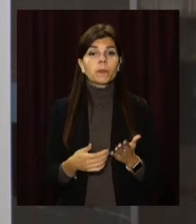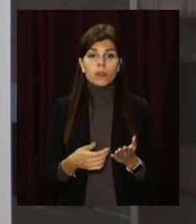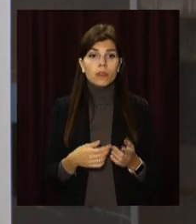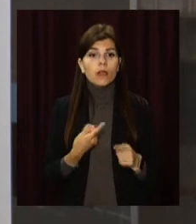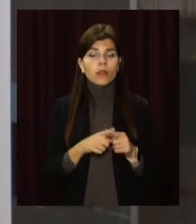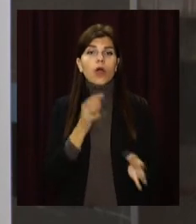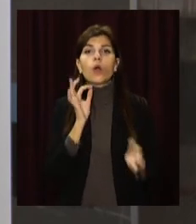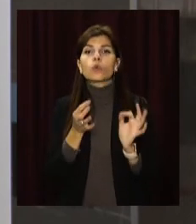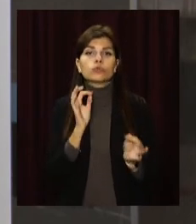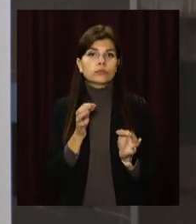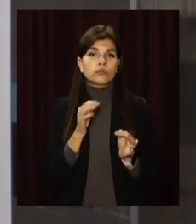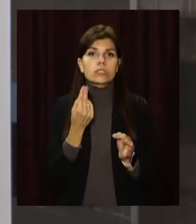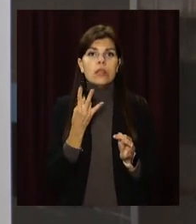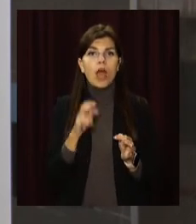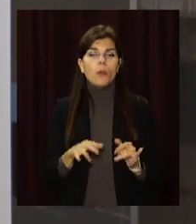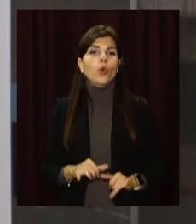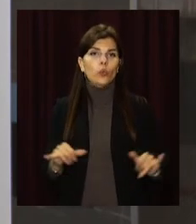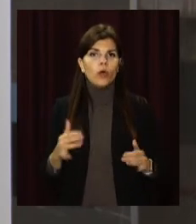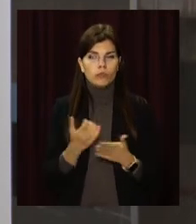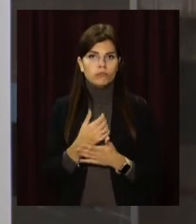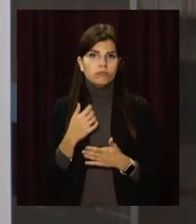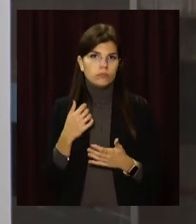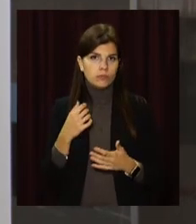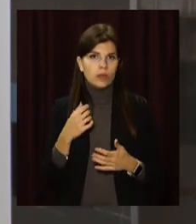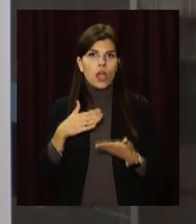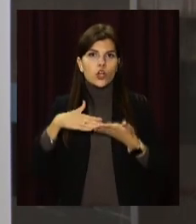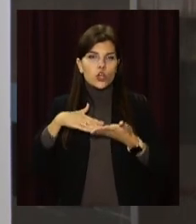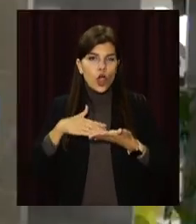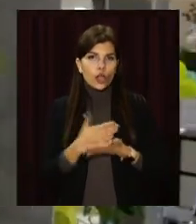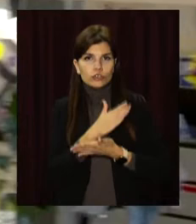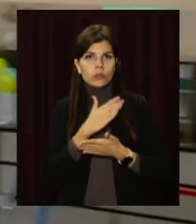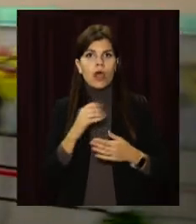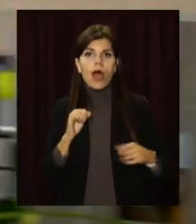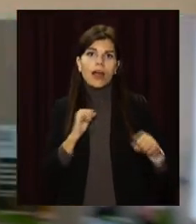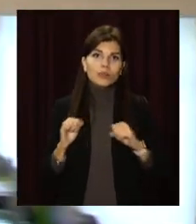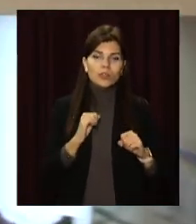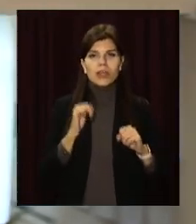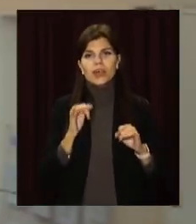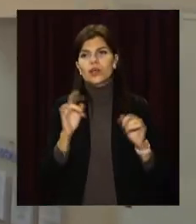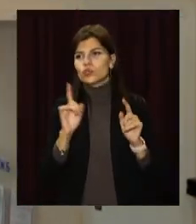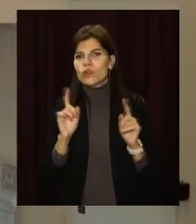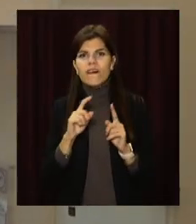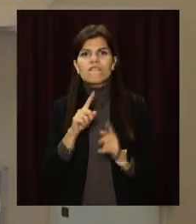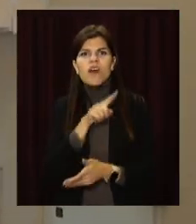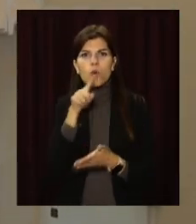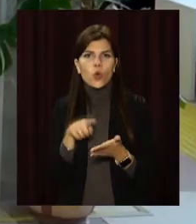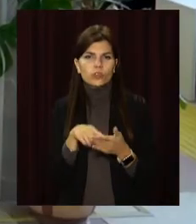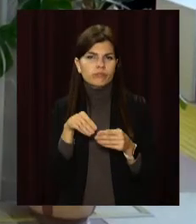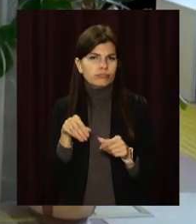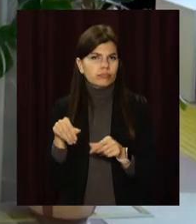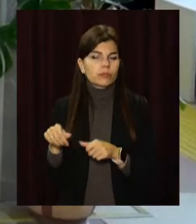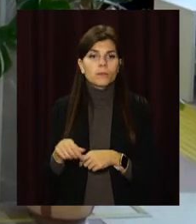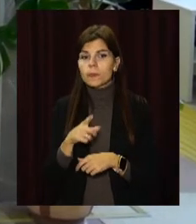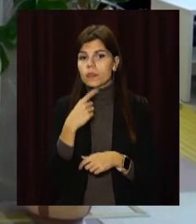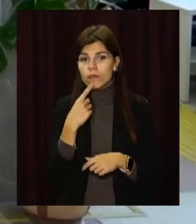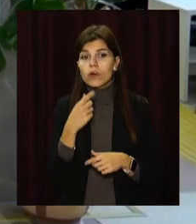консультаційної складової ЦНАПу і підвищить якість надання як адміністративних послуг. У департаменті муніципальних послуг кажуть, відкриті до